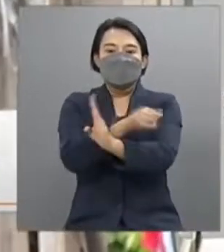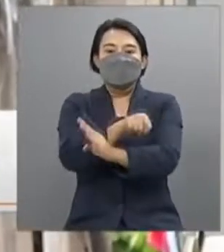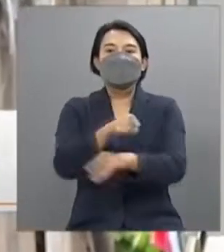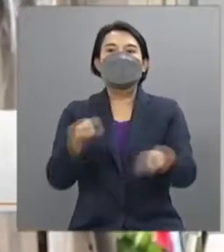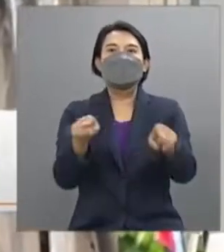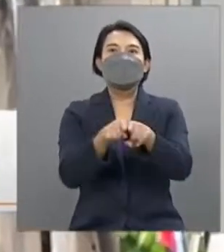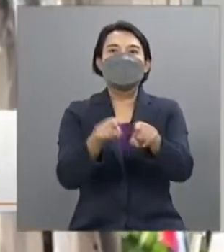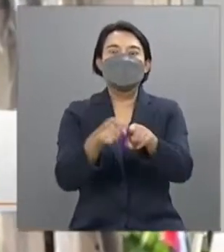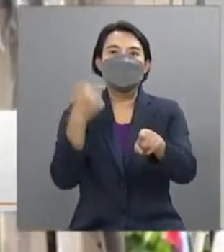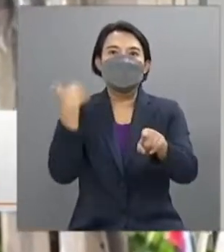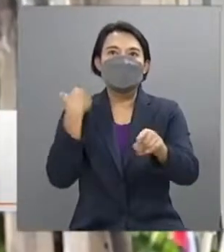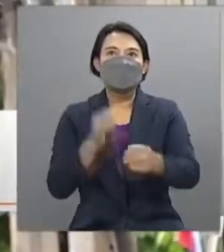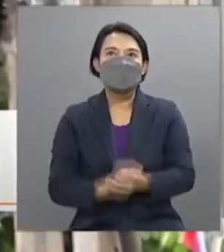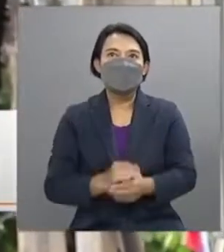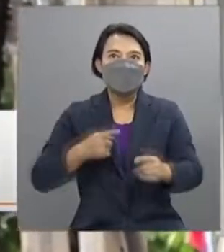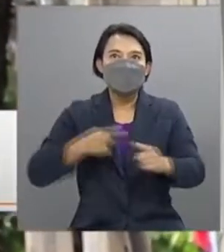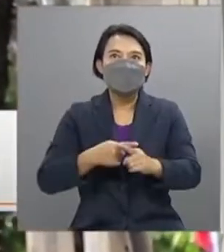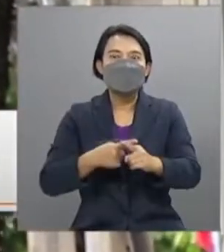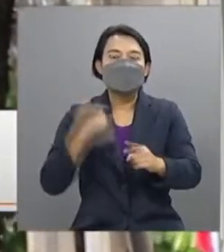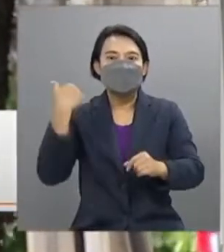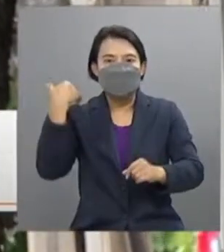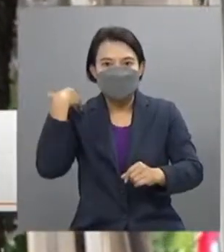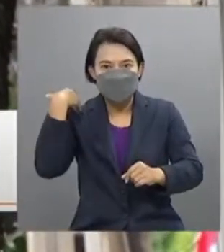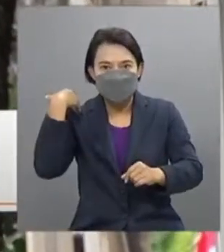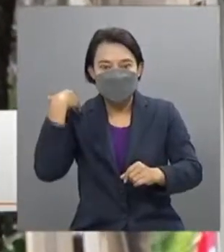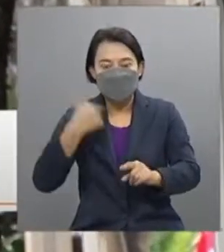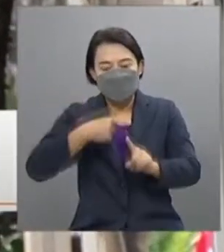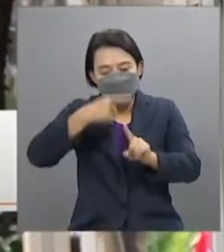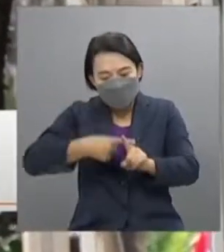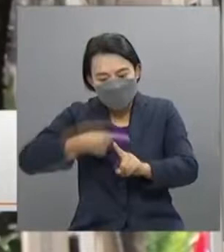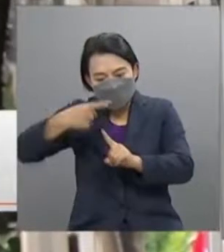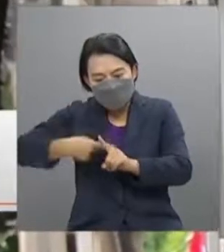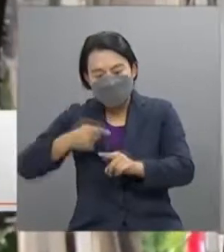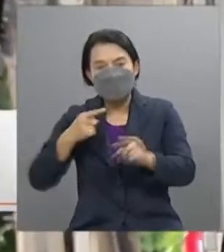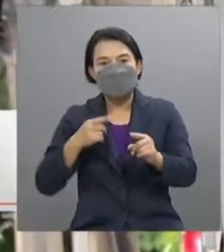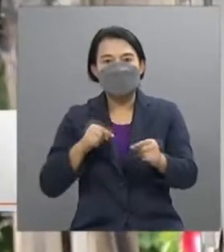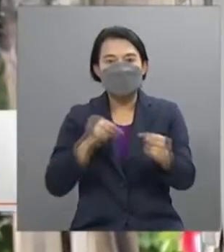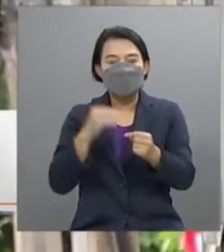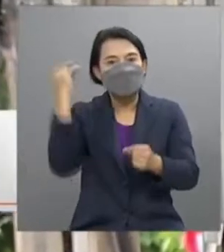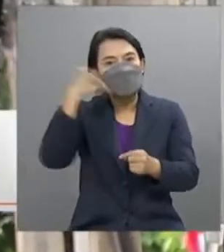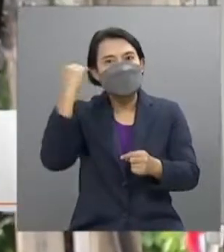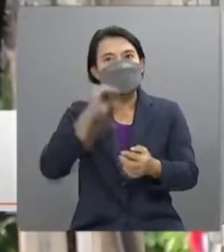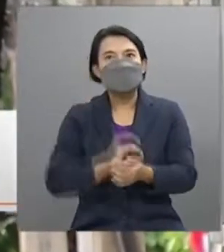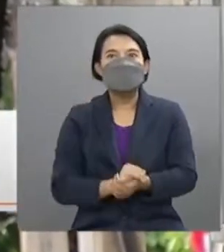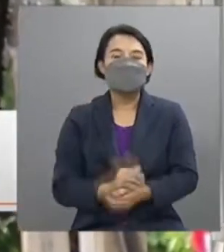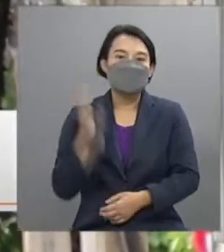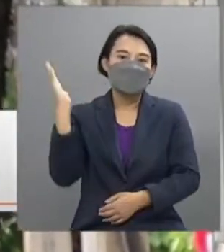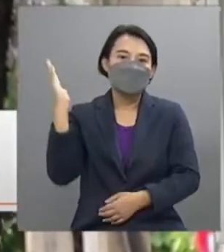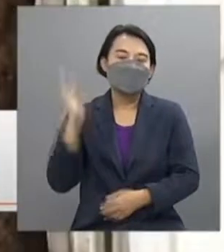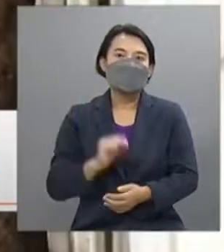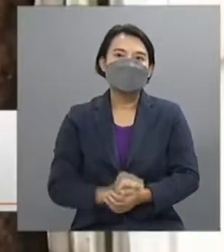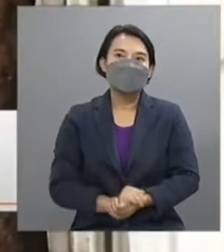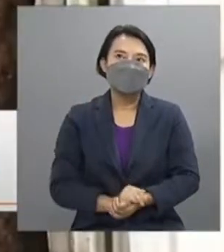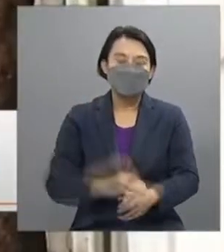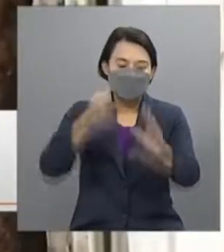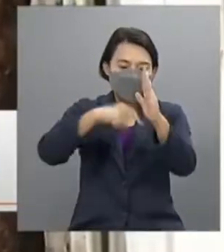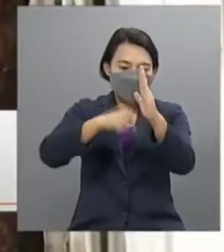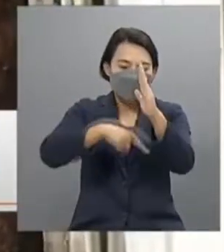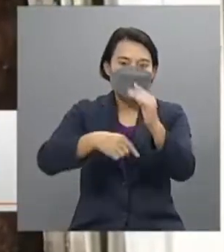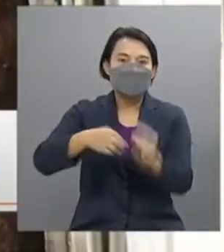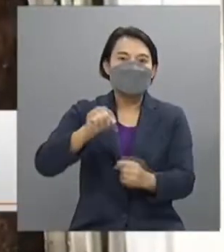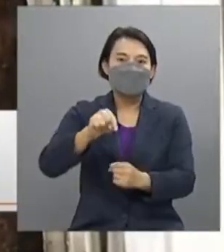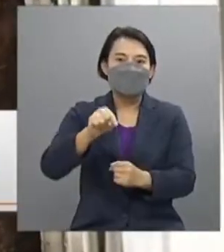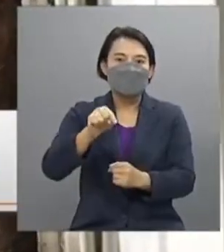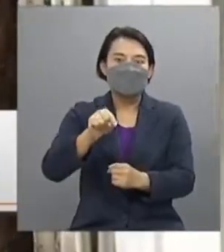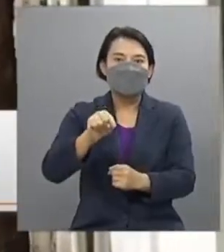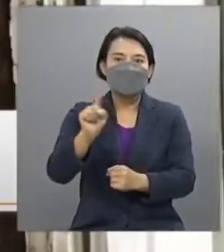าดเจ็บกันเรียกว่ารายเดือนเลยนะคะเนื่องจากถนนซอยเจริญนคร14เนี่ยเป็นเส้นทางเชื่อมไปยังถนนอื่